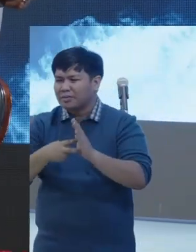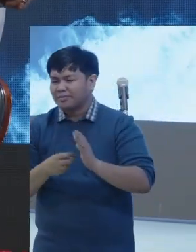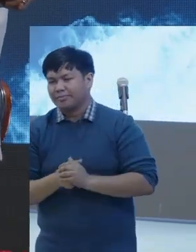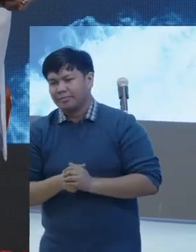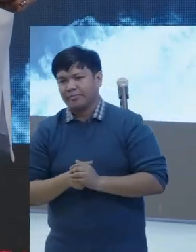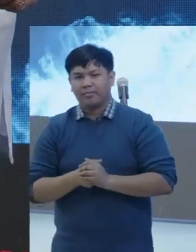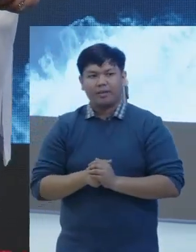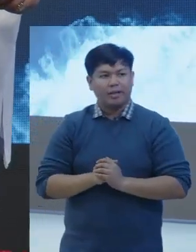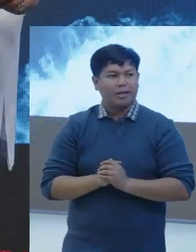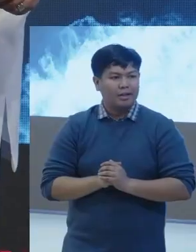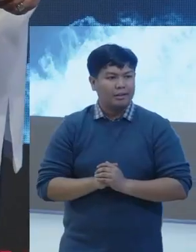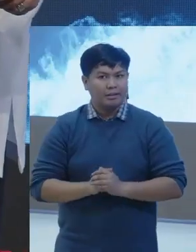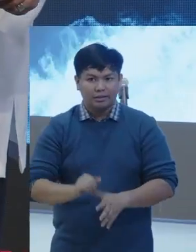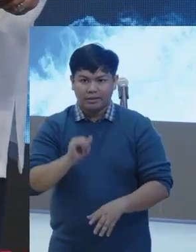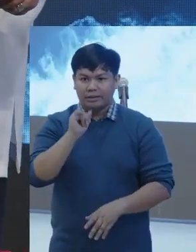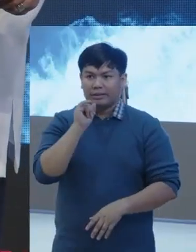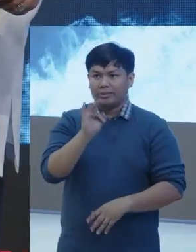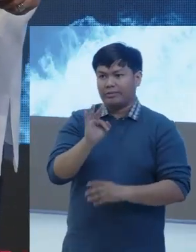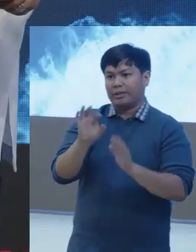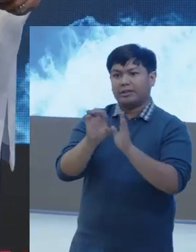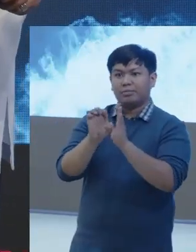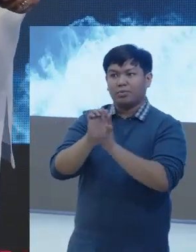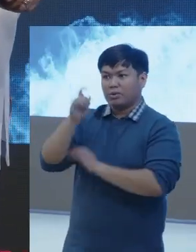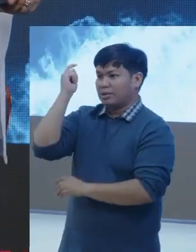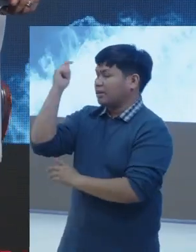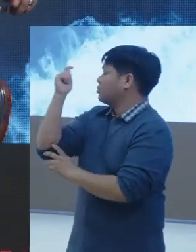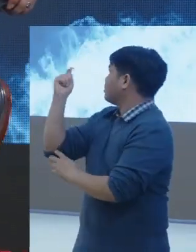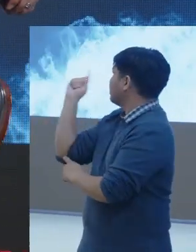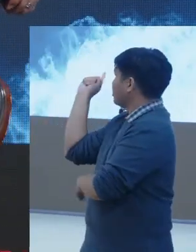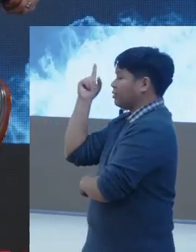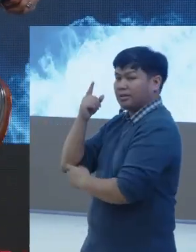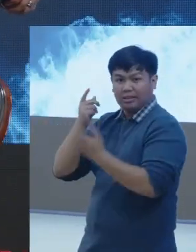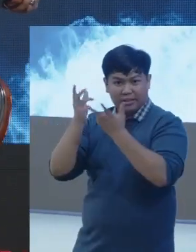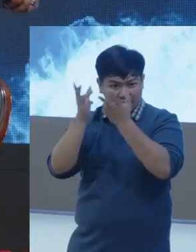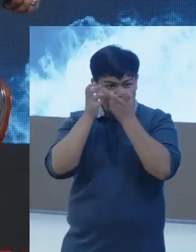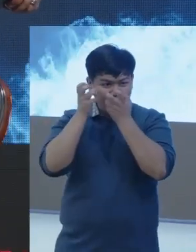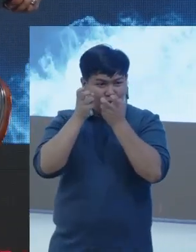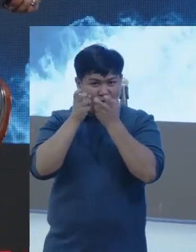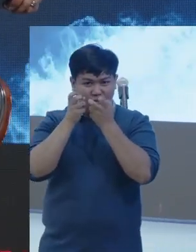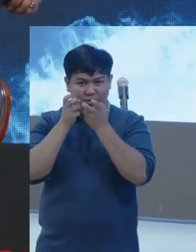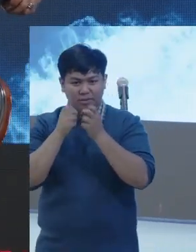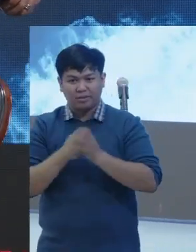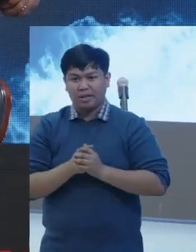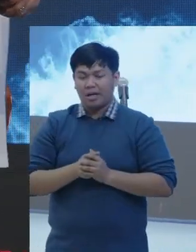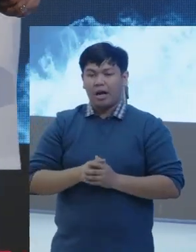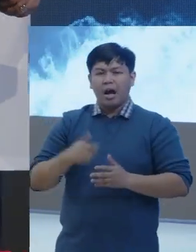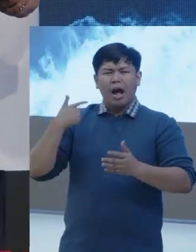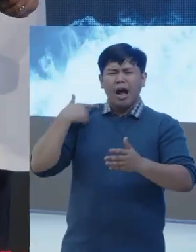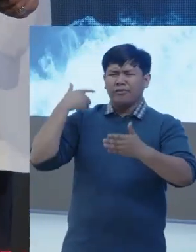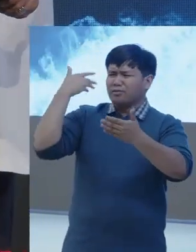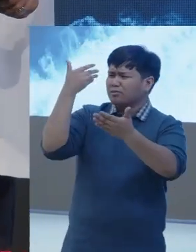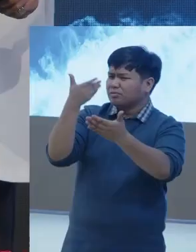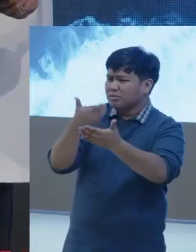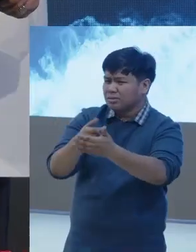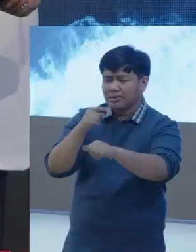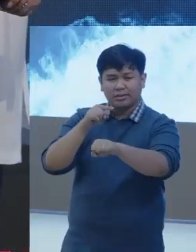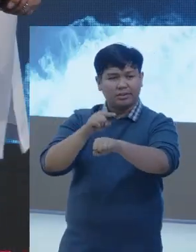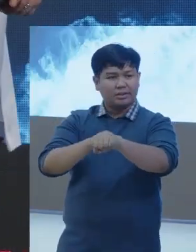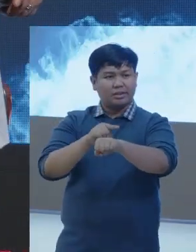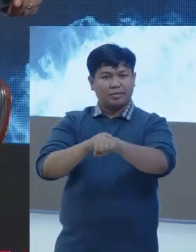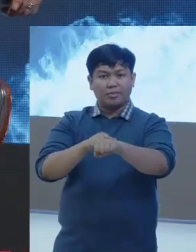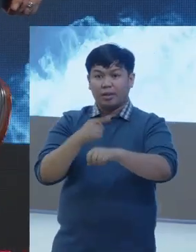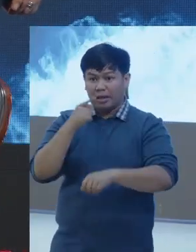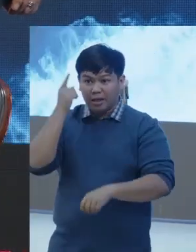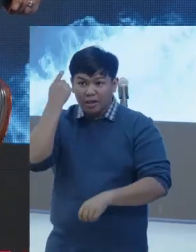Pansin natin sa mga testimonyo na natin naririnig na nagkaroon ng punto sa buhay ng mga ating